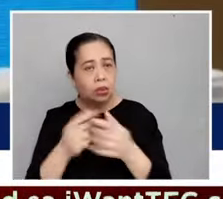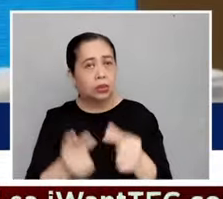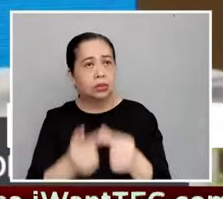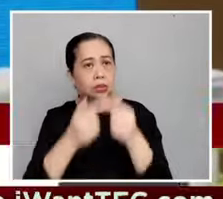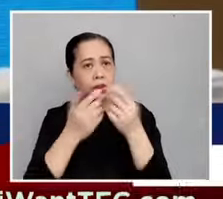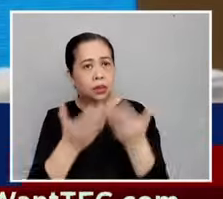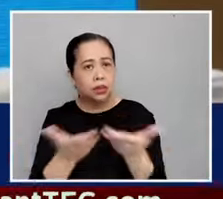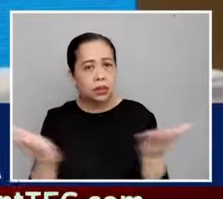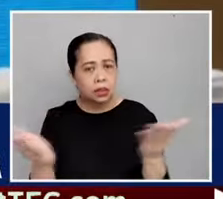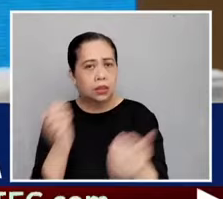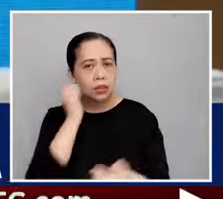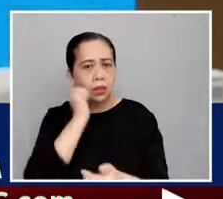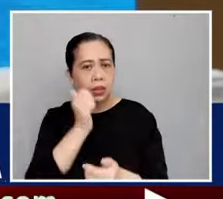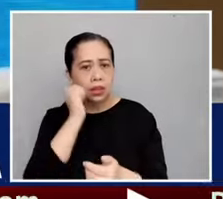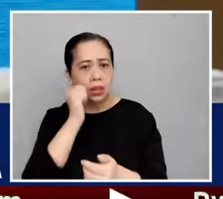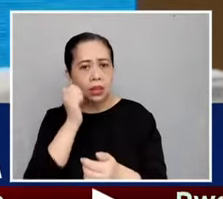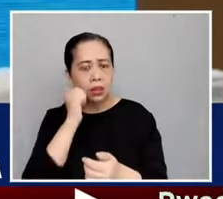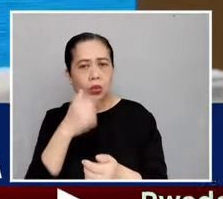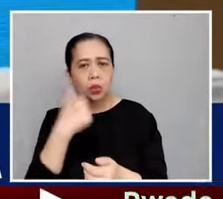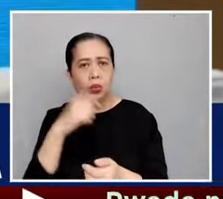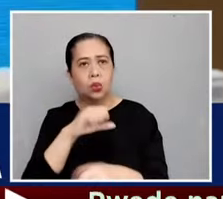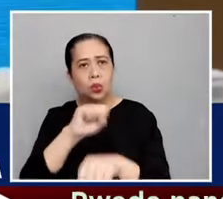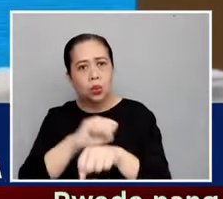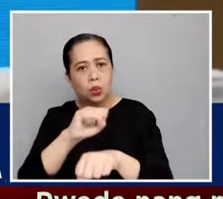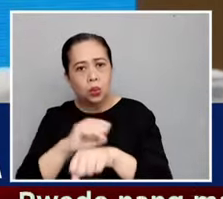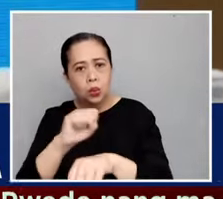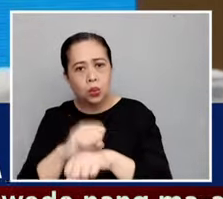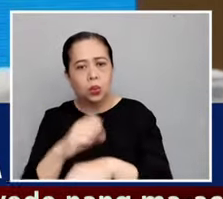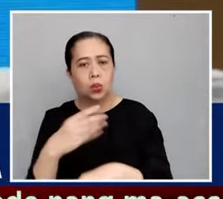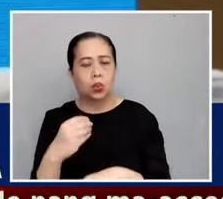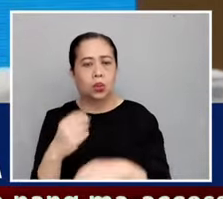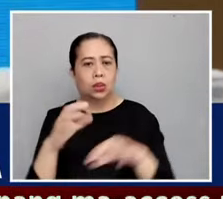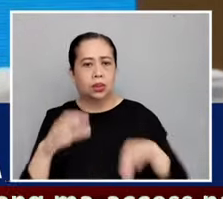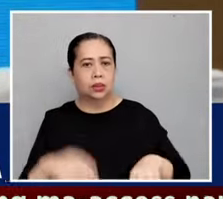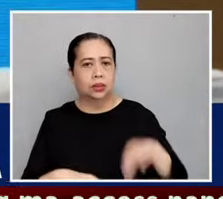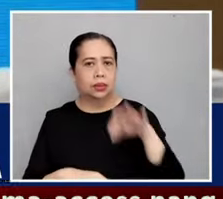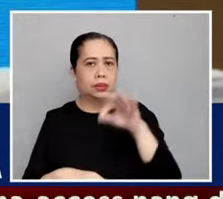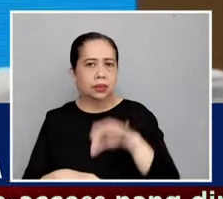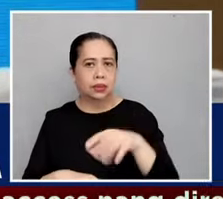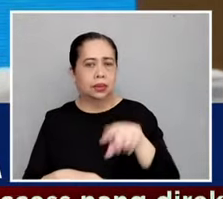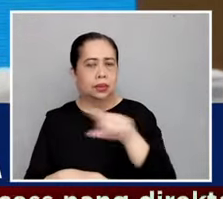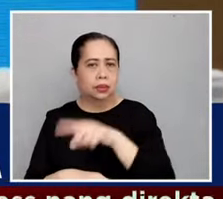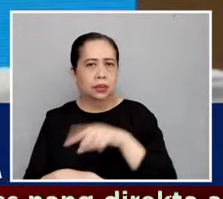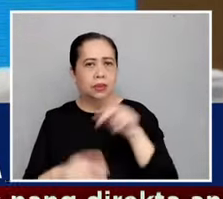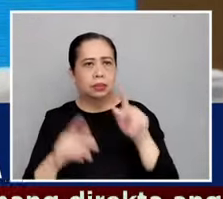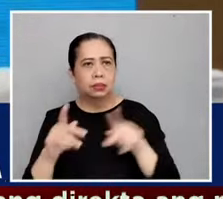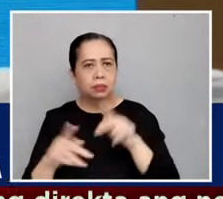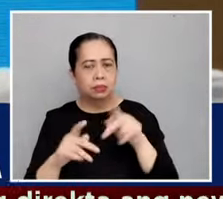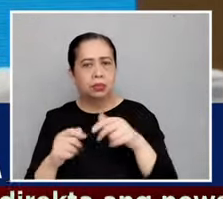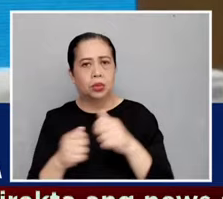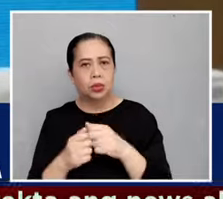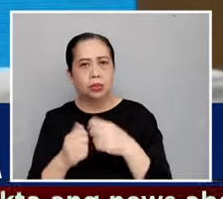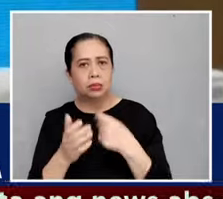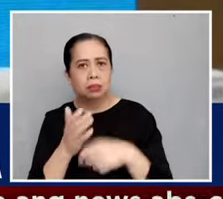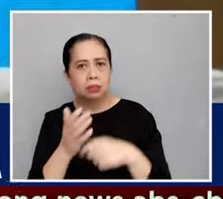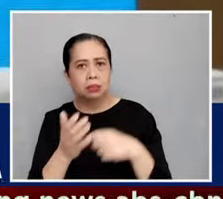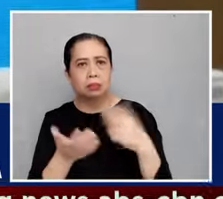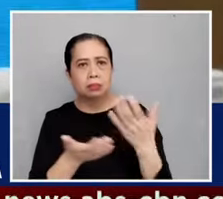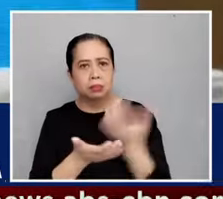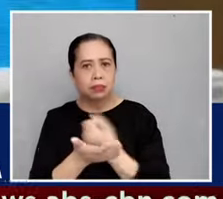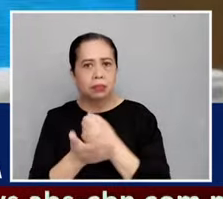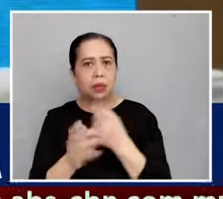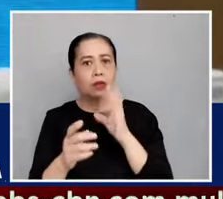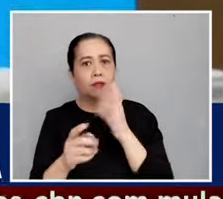ng araw-araw na naghahanap buhay at nag-aambag sa kaban ng bayan na magmumula